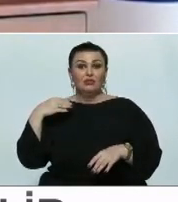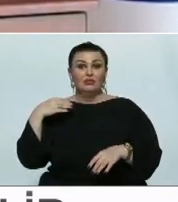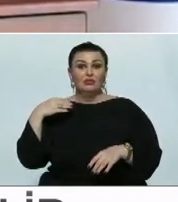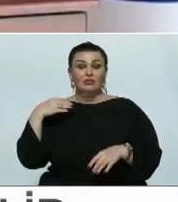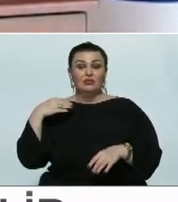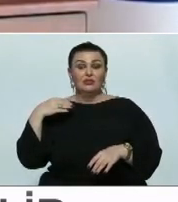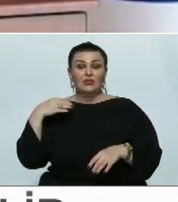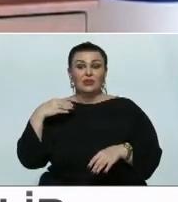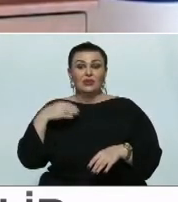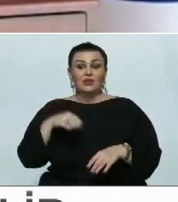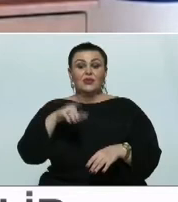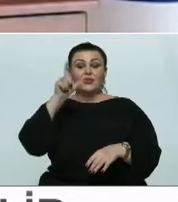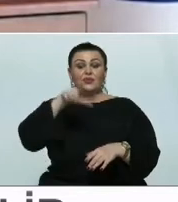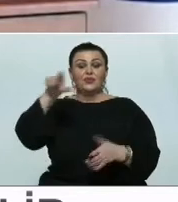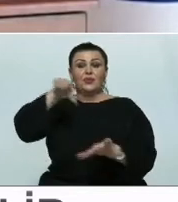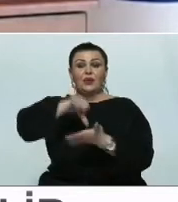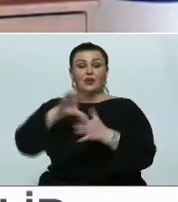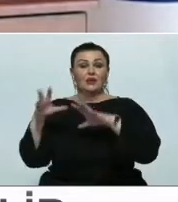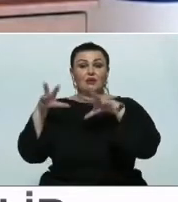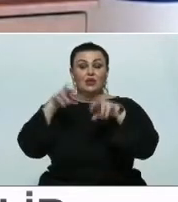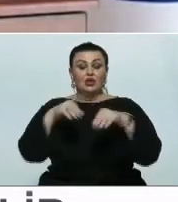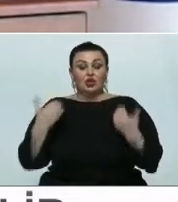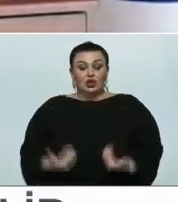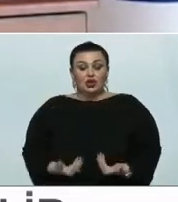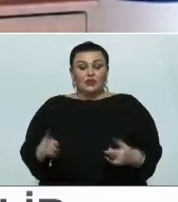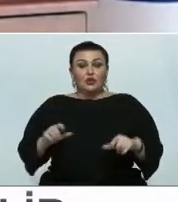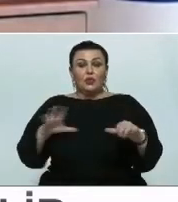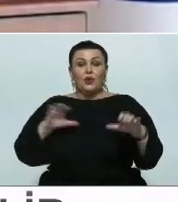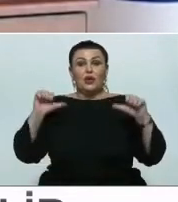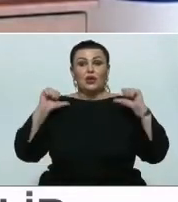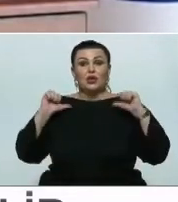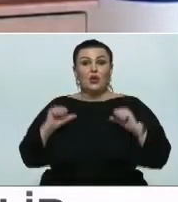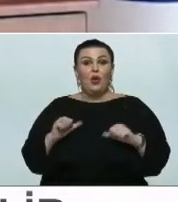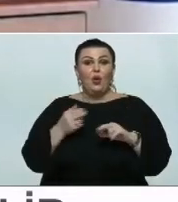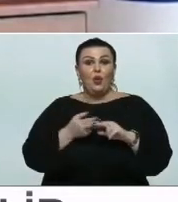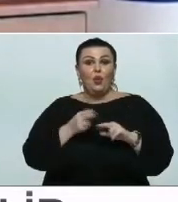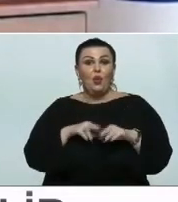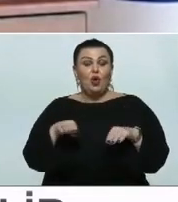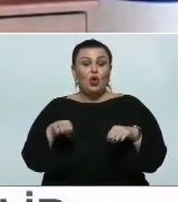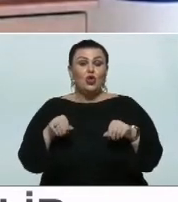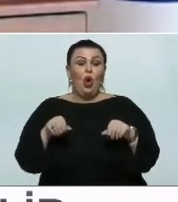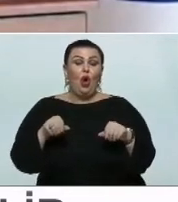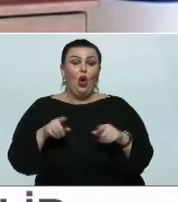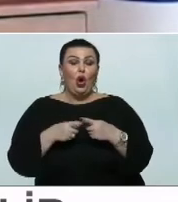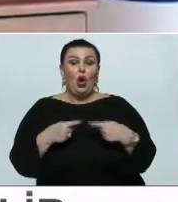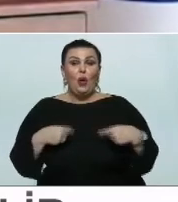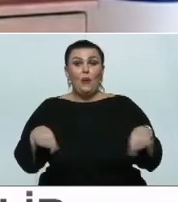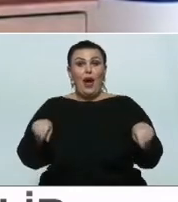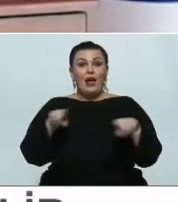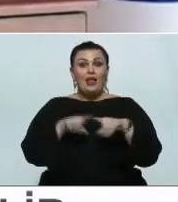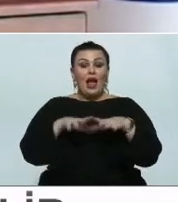sivil yerleşimi daha refah hale getirerek bu toprakların